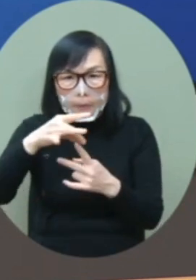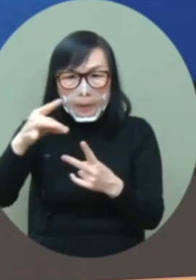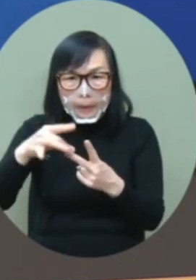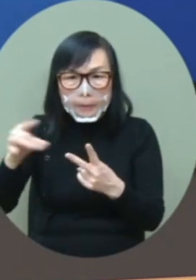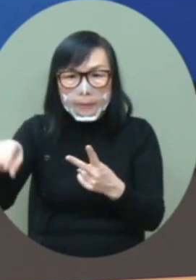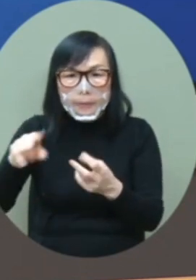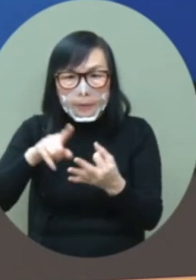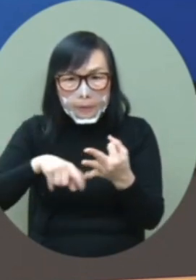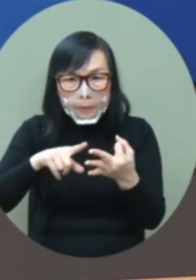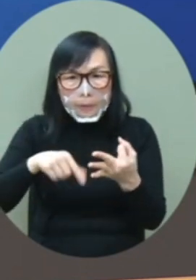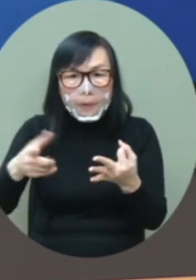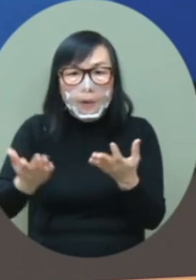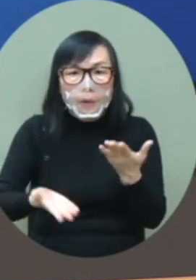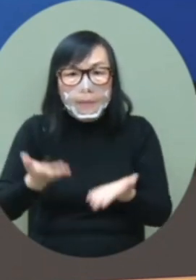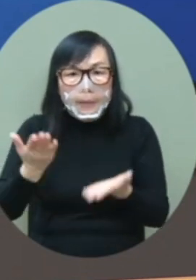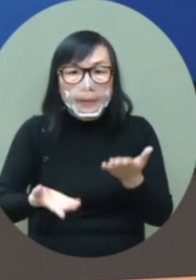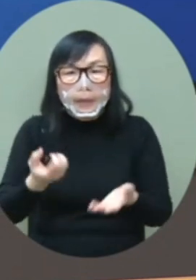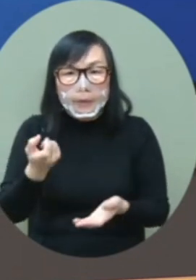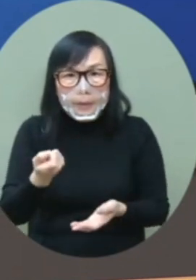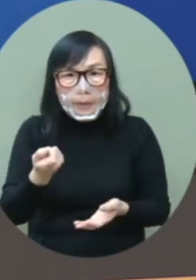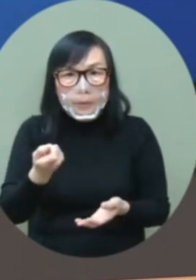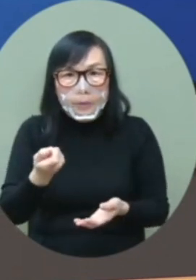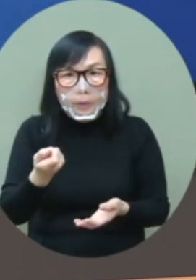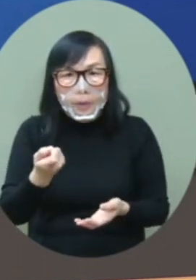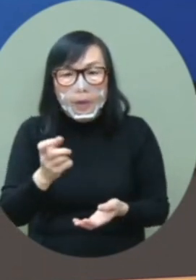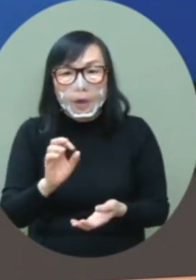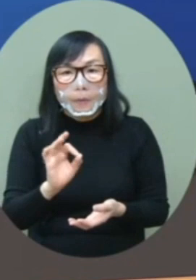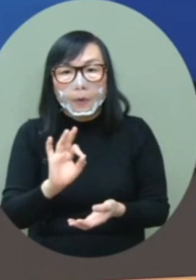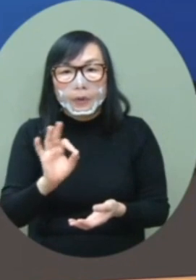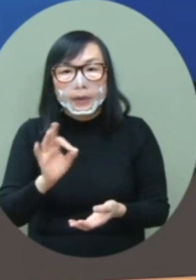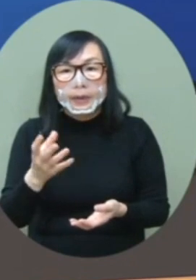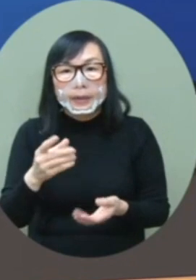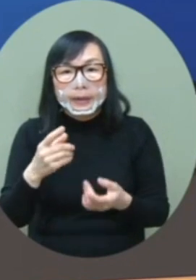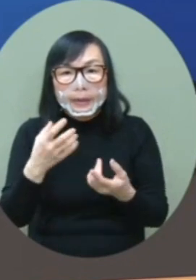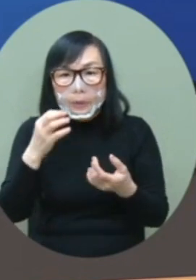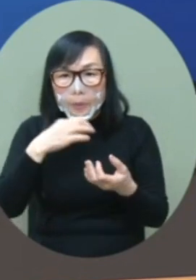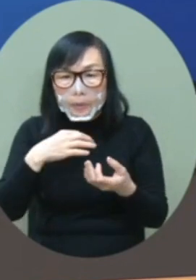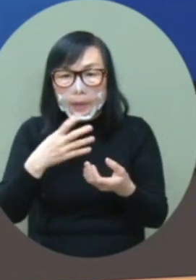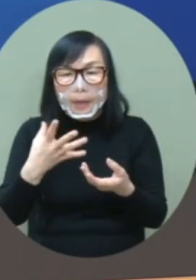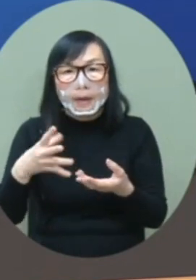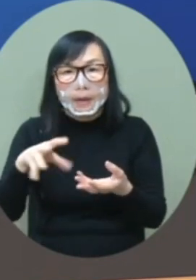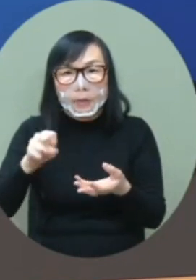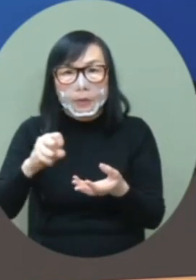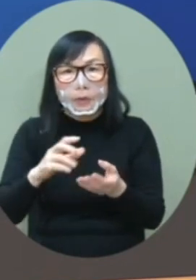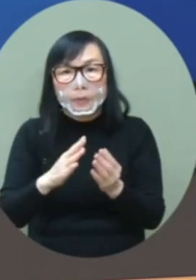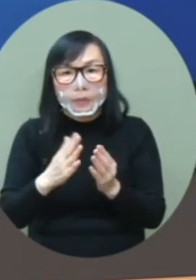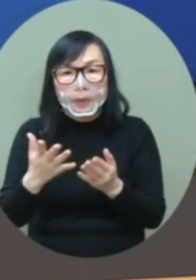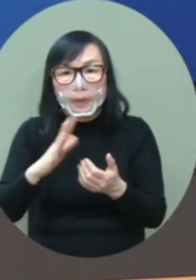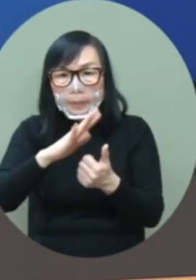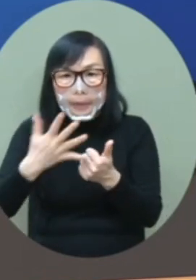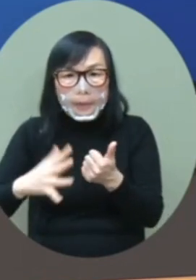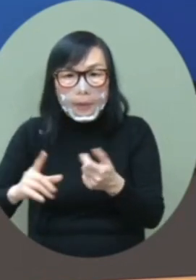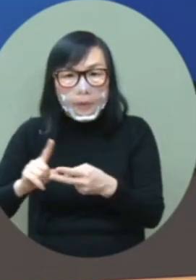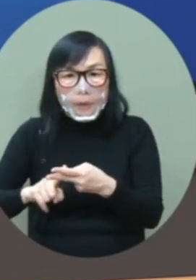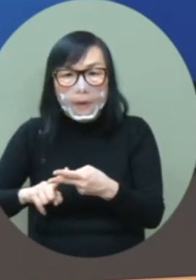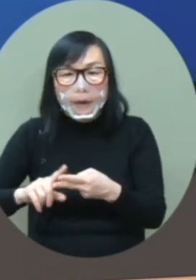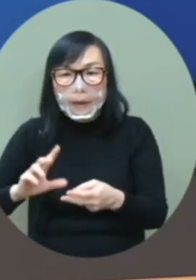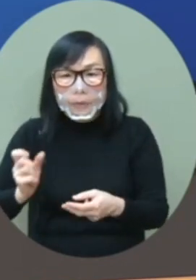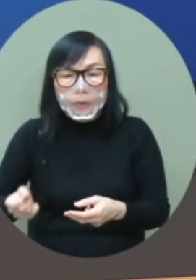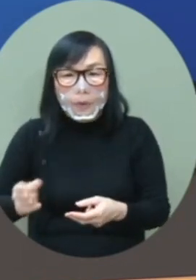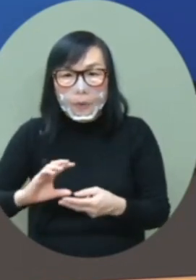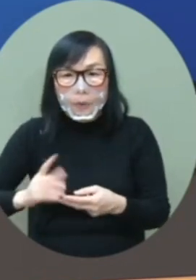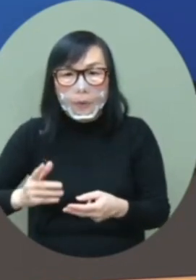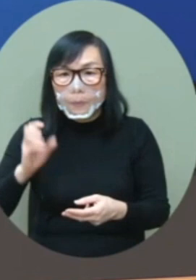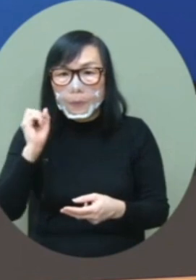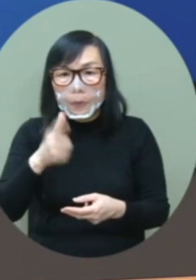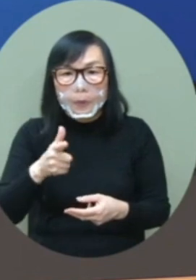Molnupiravir， 因為佢係會比較少啲呢啲嘅，即係冇呢啲咁樣嘅藥物嘅相互作用啊，同埋佢唔會影響嗰個肝酵素。咁